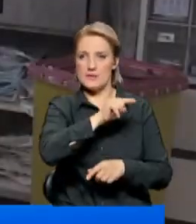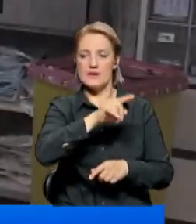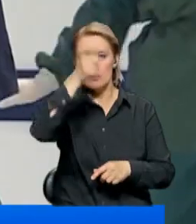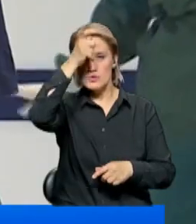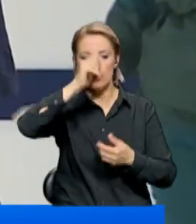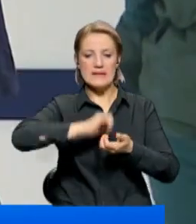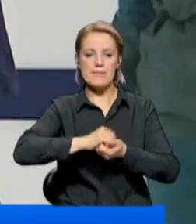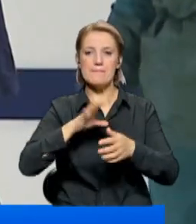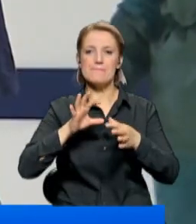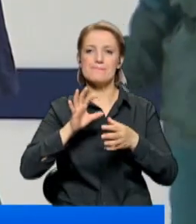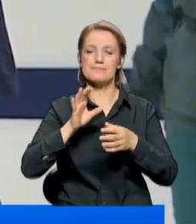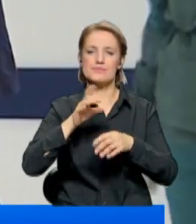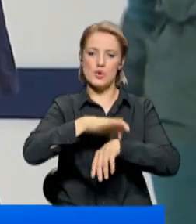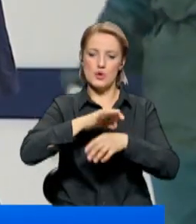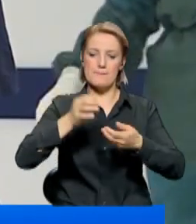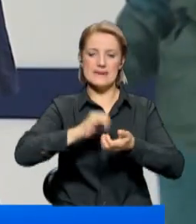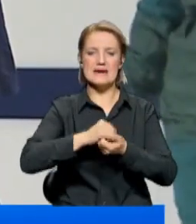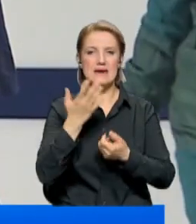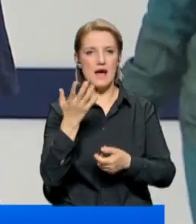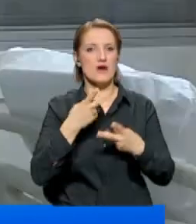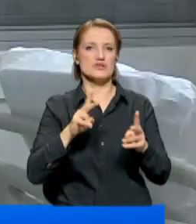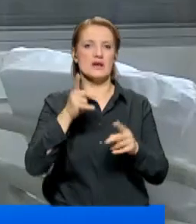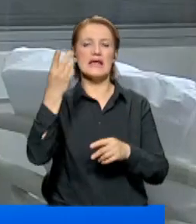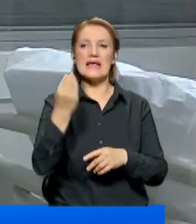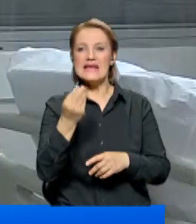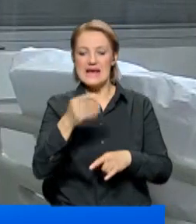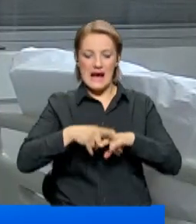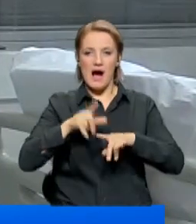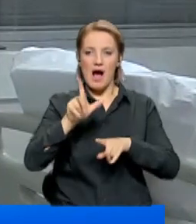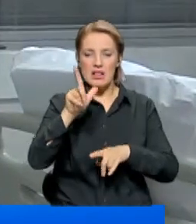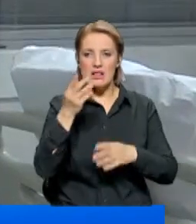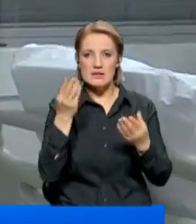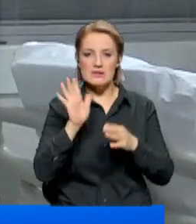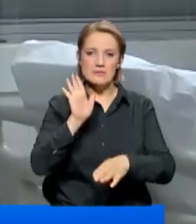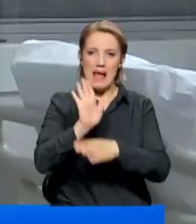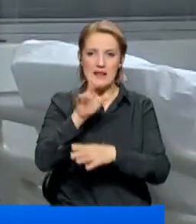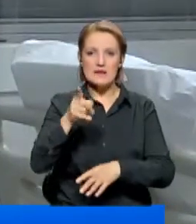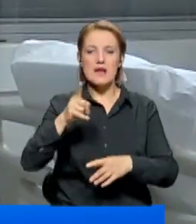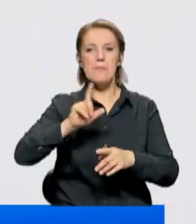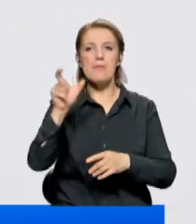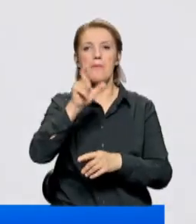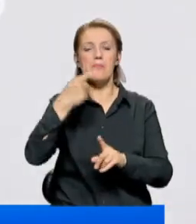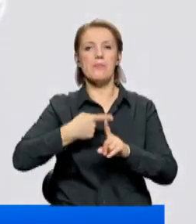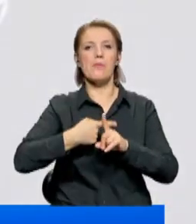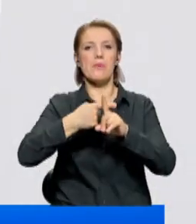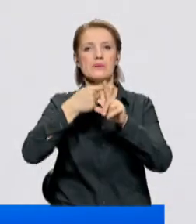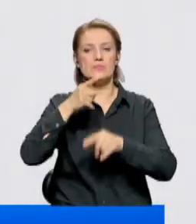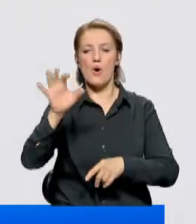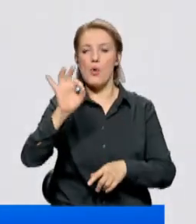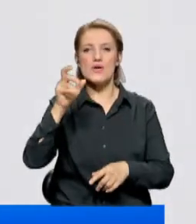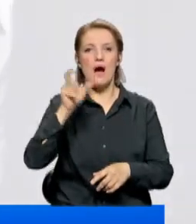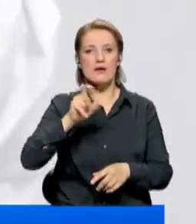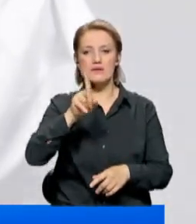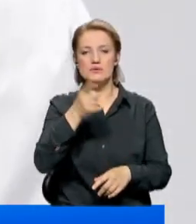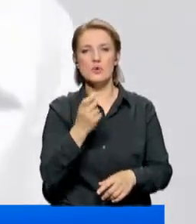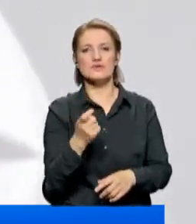Türk Tabipleri Birliği açıkladı. İHAL belgesi alanların sayısı ay ay artarak rekor seviyeye ulaştı. Ocak ayında